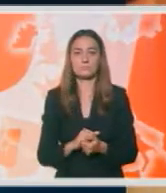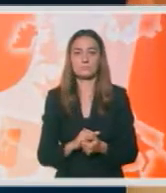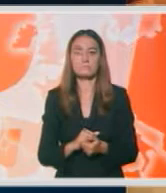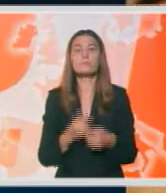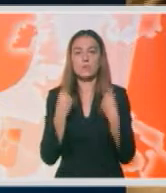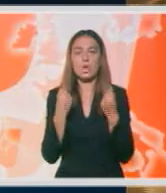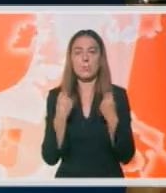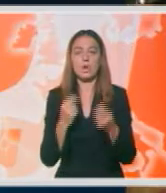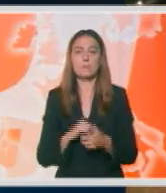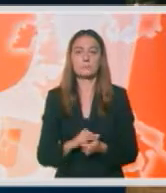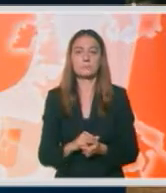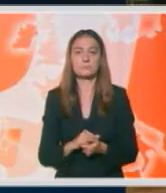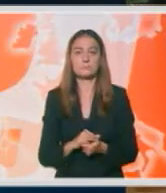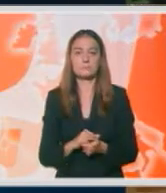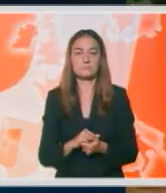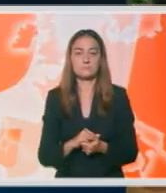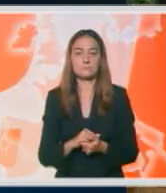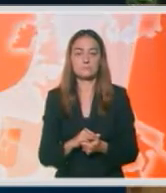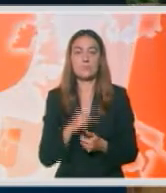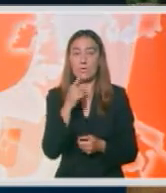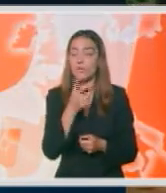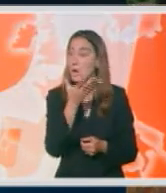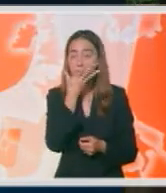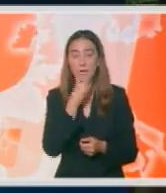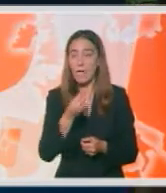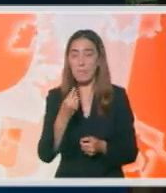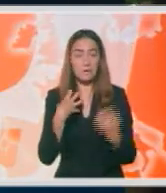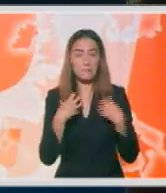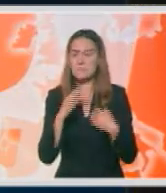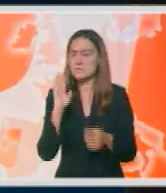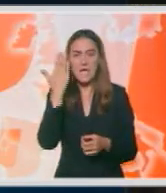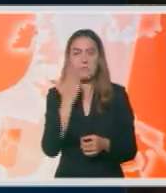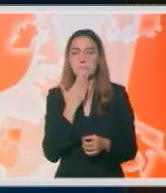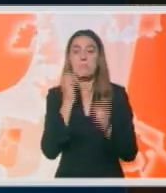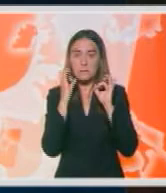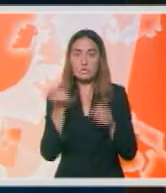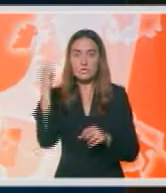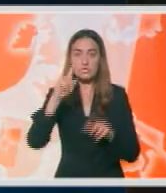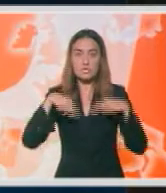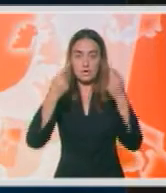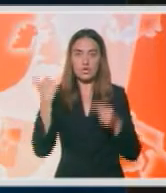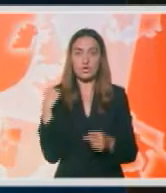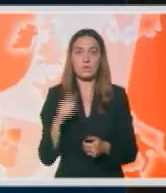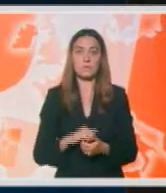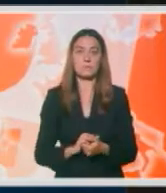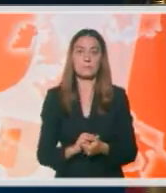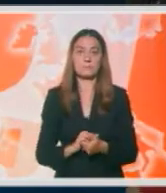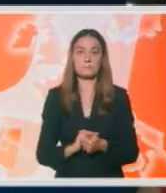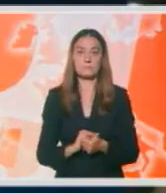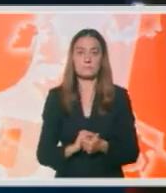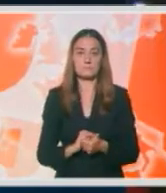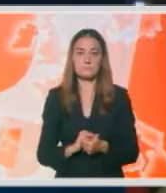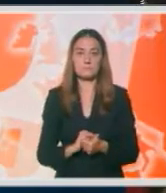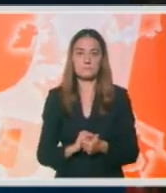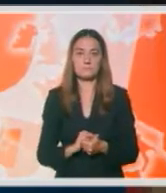Dobro je, dobro. It's very beautiful. Ovo je veoma lep karneval. Sjajno se zabavljam i sigurno će doći sledeće godine. We'll come again. Viva